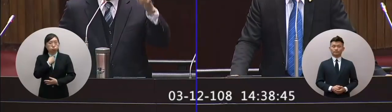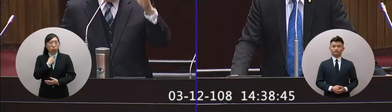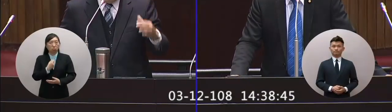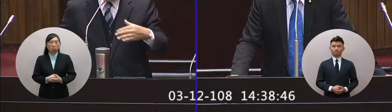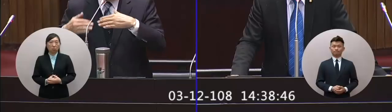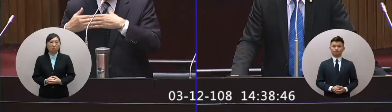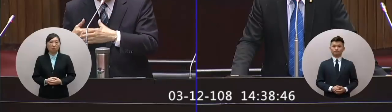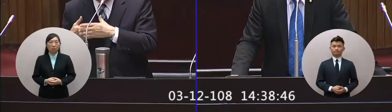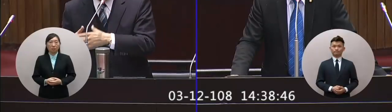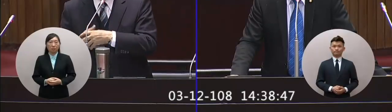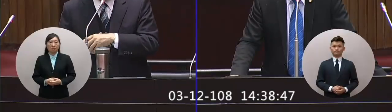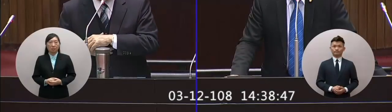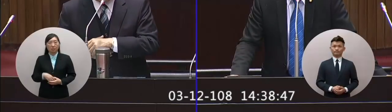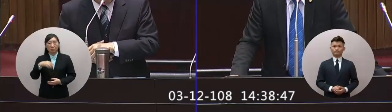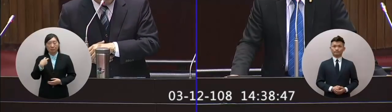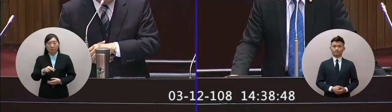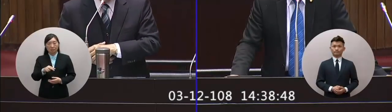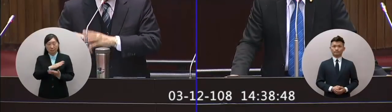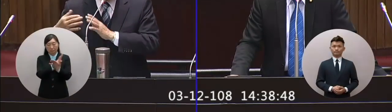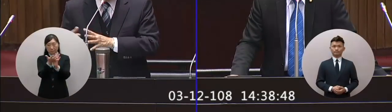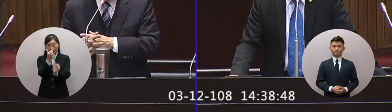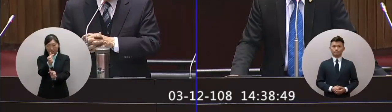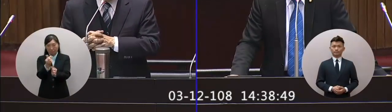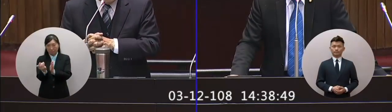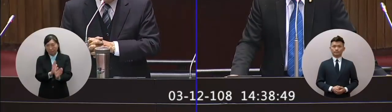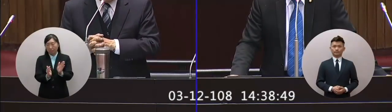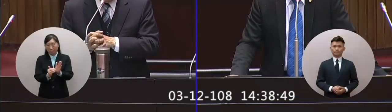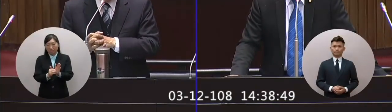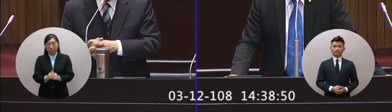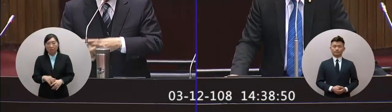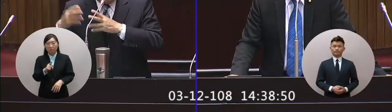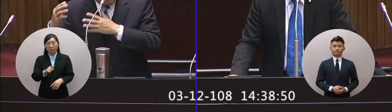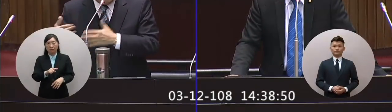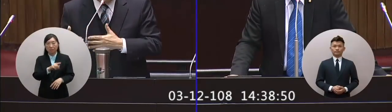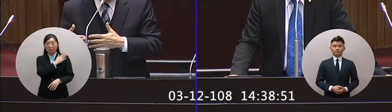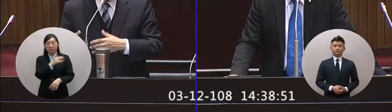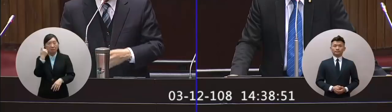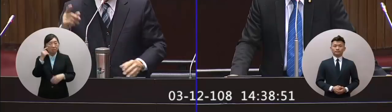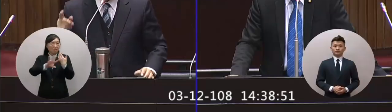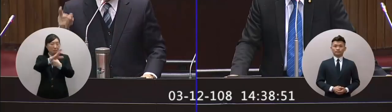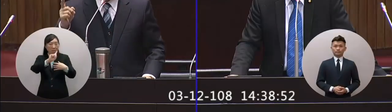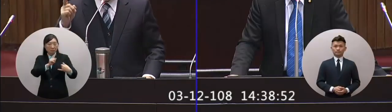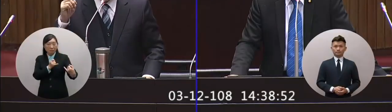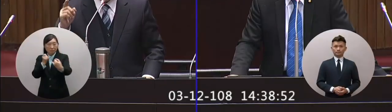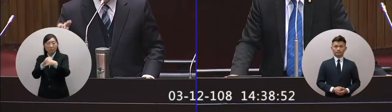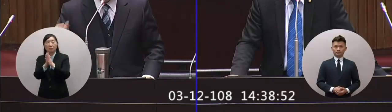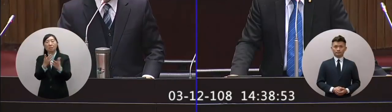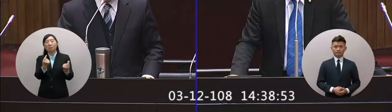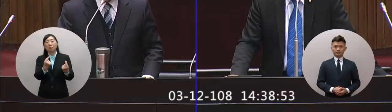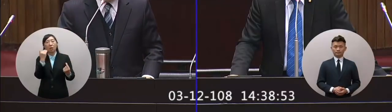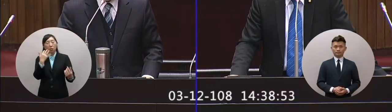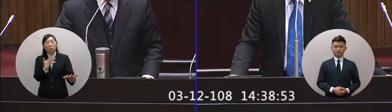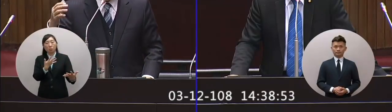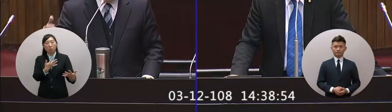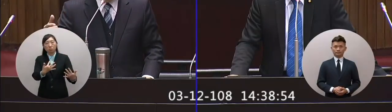重要，然后我们要做万全的准备，任何敌国来犯一定要让他付